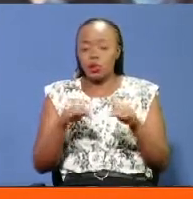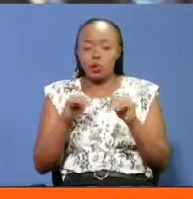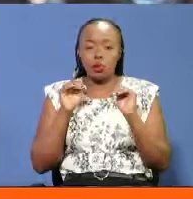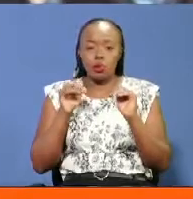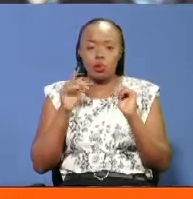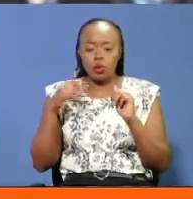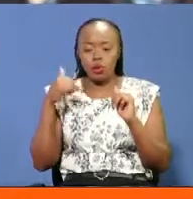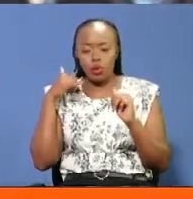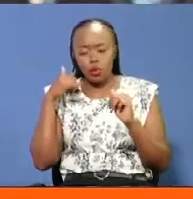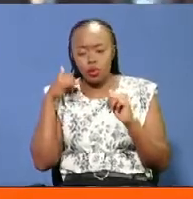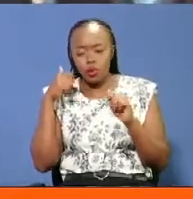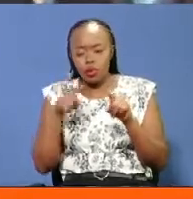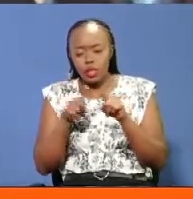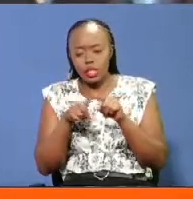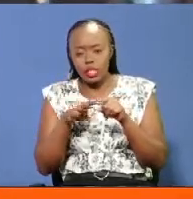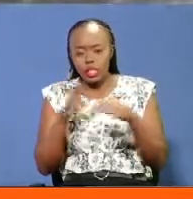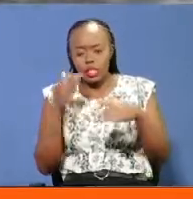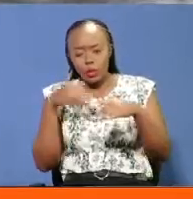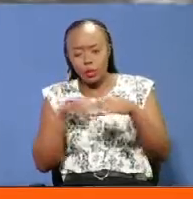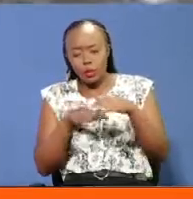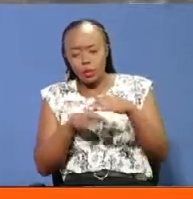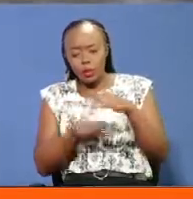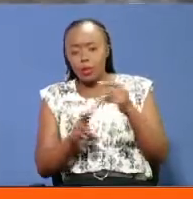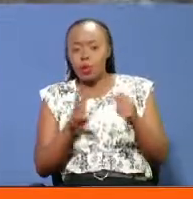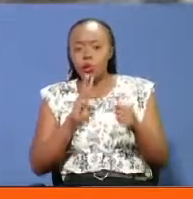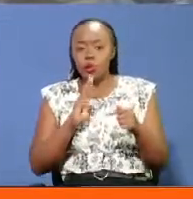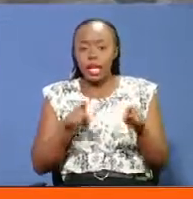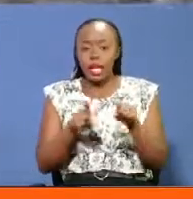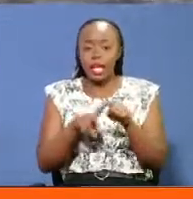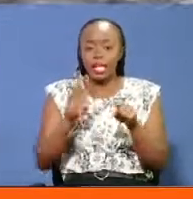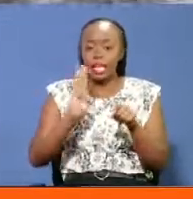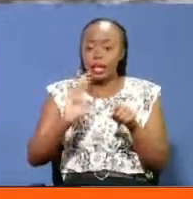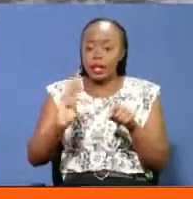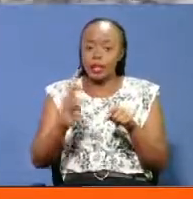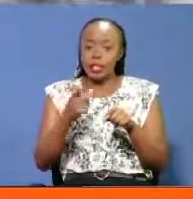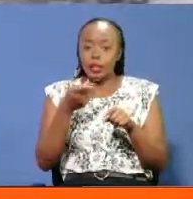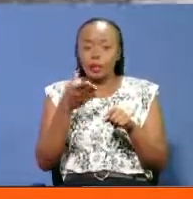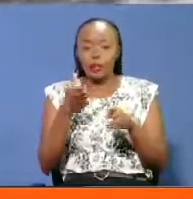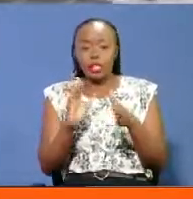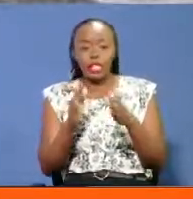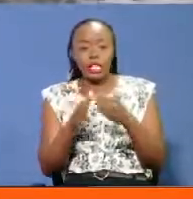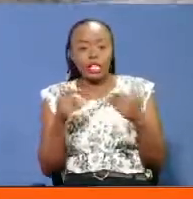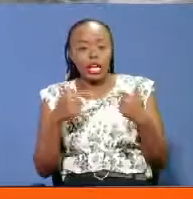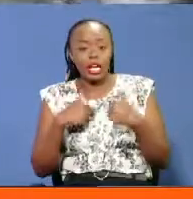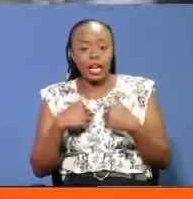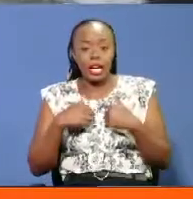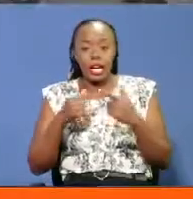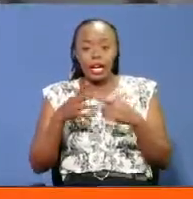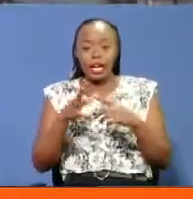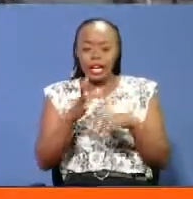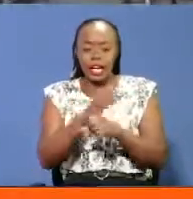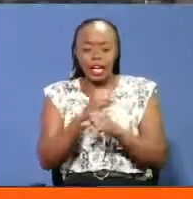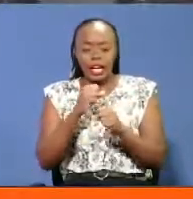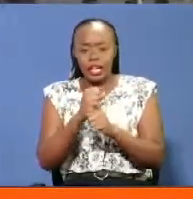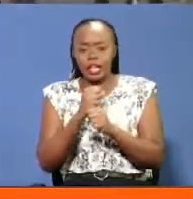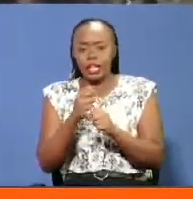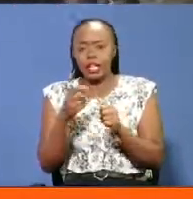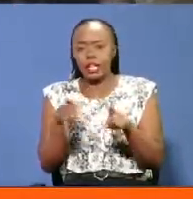tukapigiwa, wamesama kwa maji. Binamu yao alinusurika baada ya kufanikiwa kushikilia mikoko